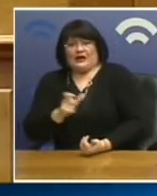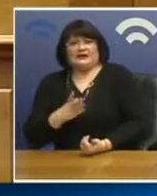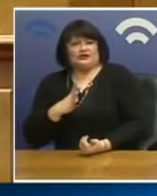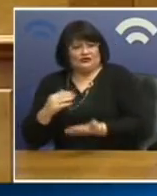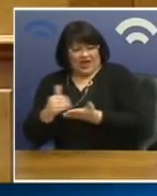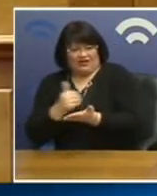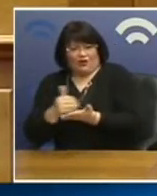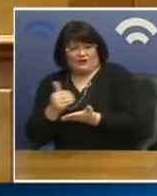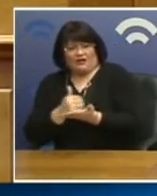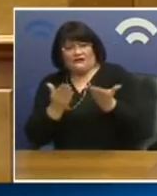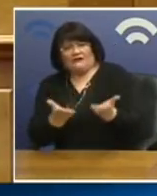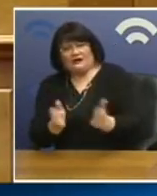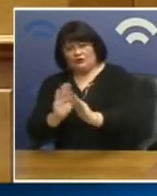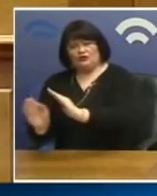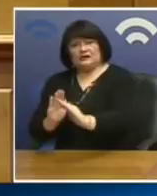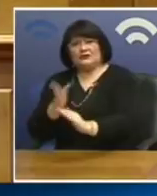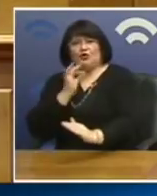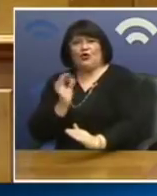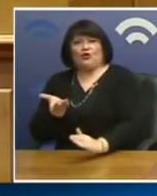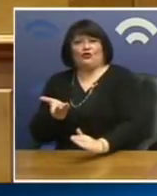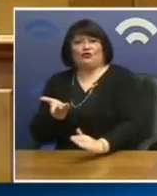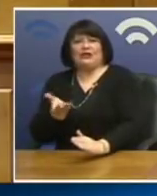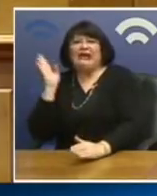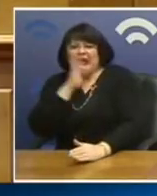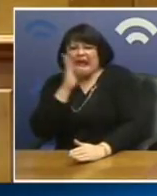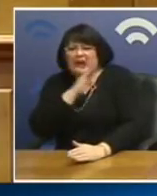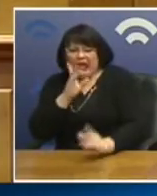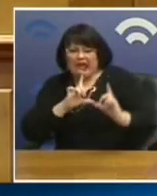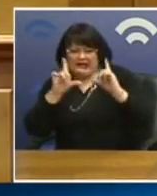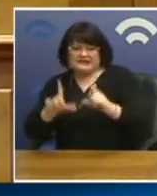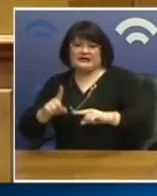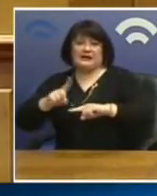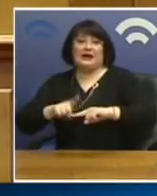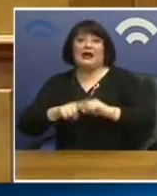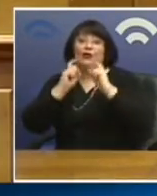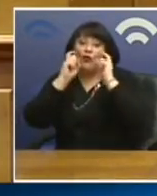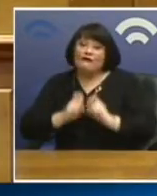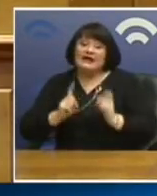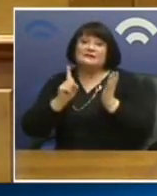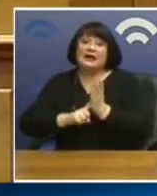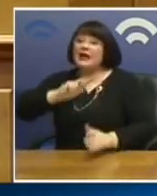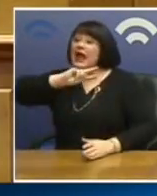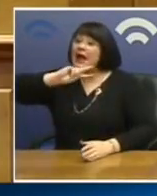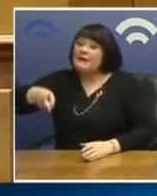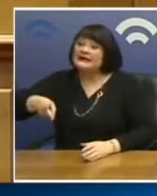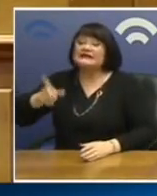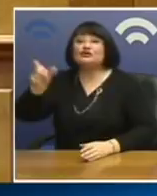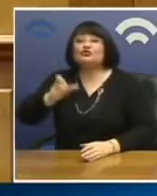χώρα διεθνή περίγελο. Οφείλετε να απαντήσετε στους Έλληνες